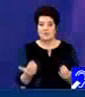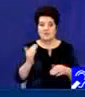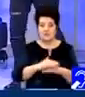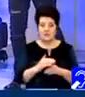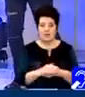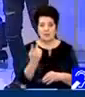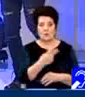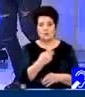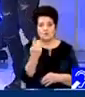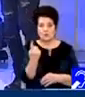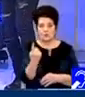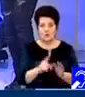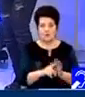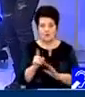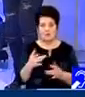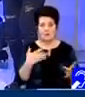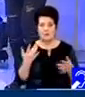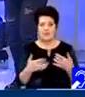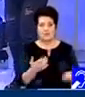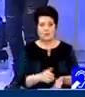ora 21.